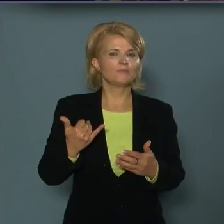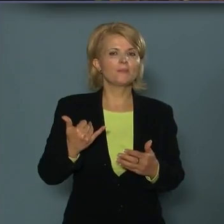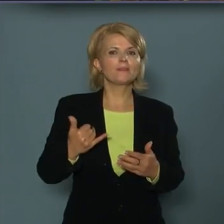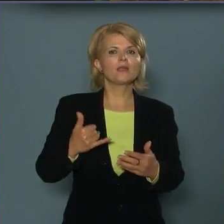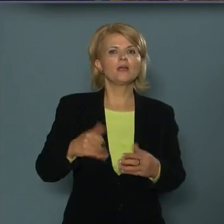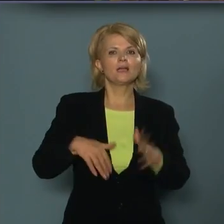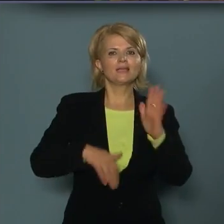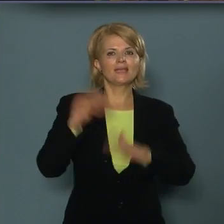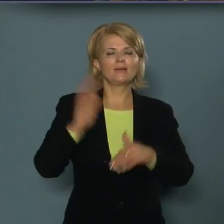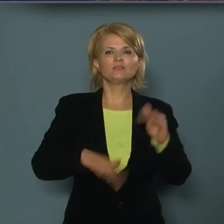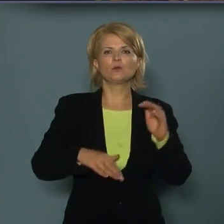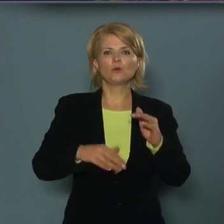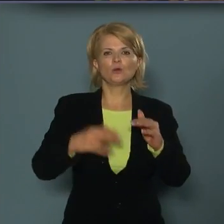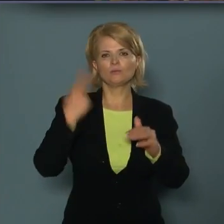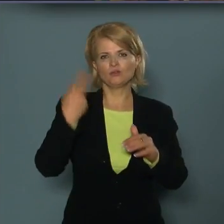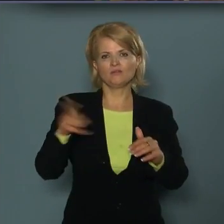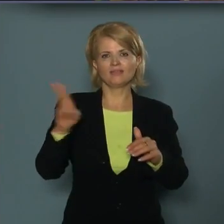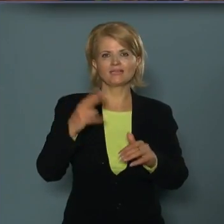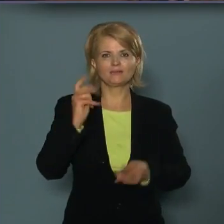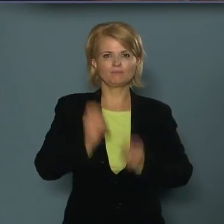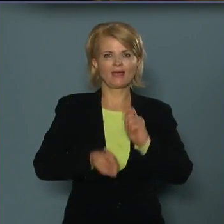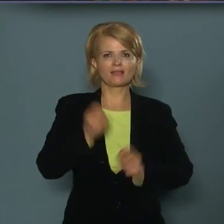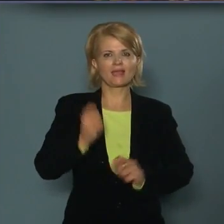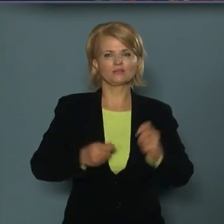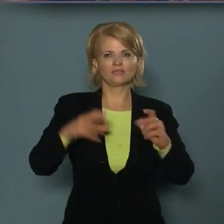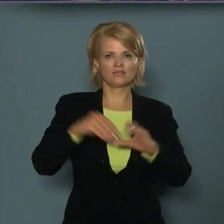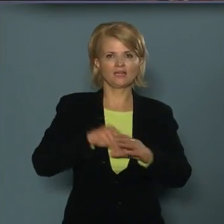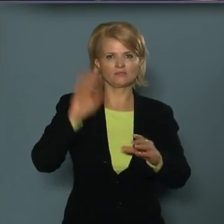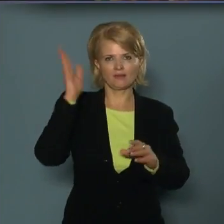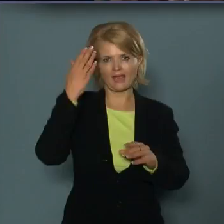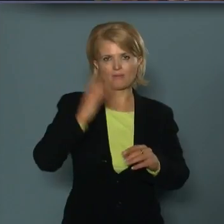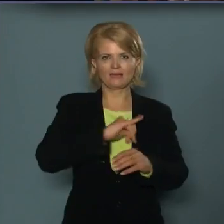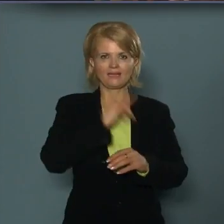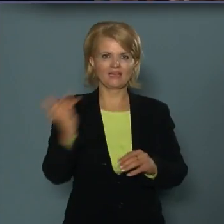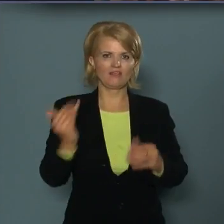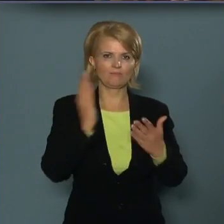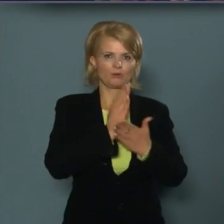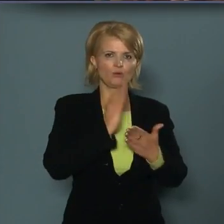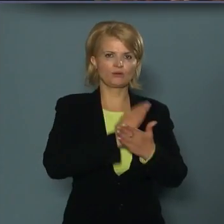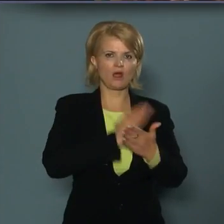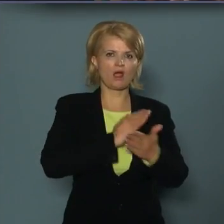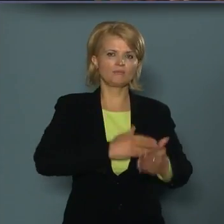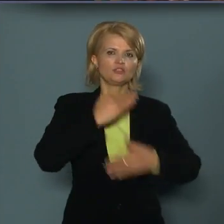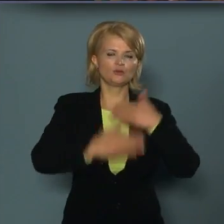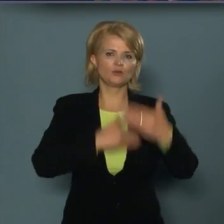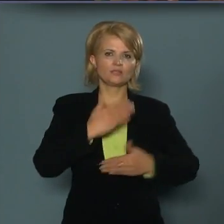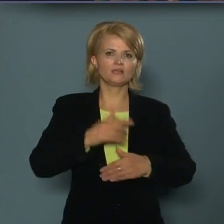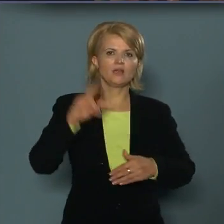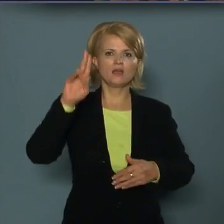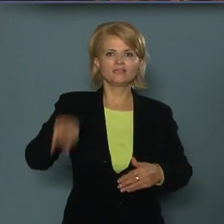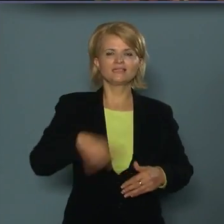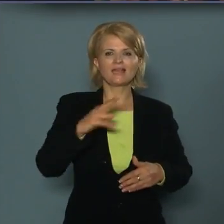képzőművészeti pályázattal fog részt venni ennek az emlékévnek a program sorozatában. A Szent